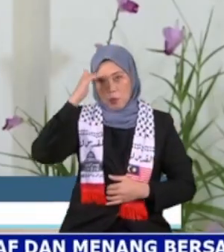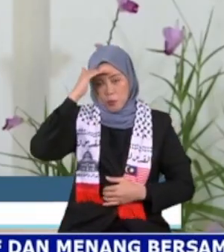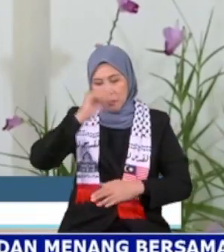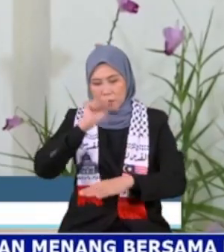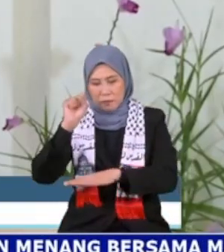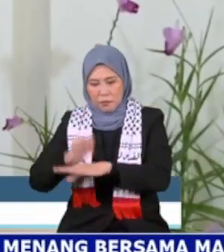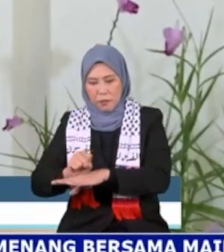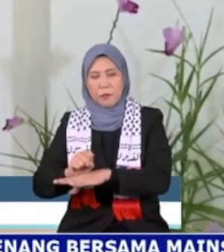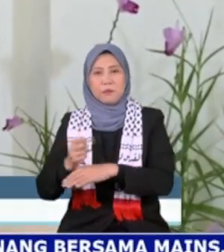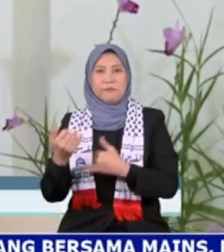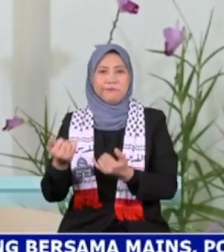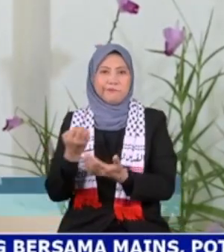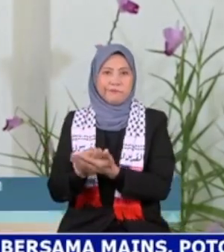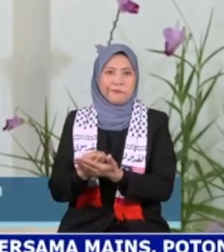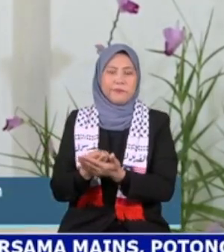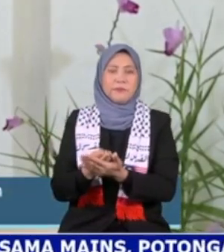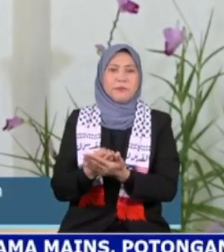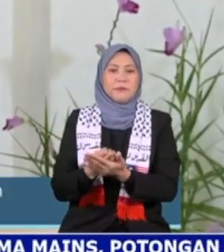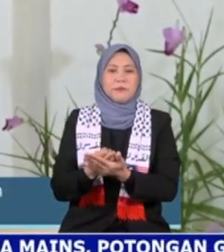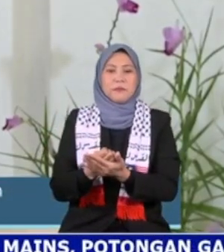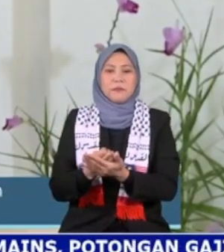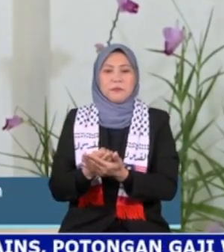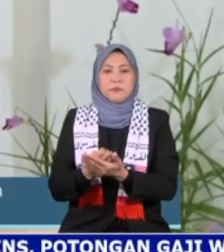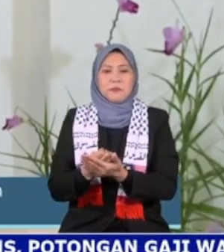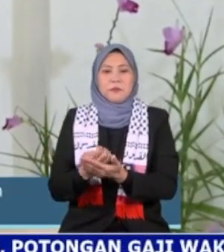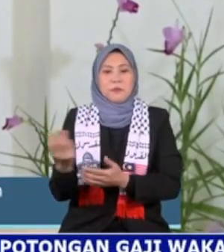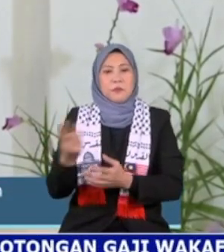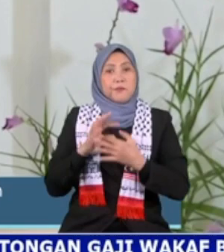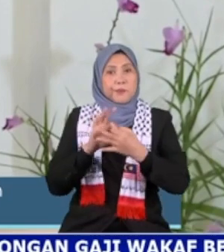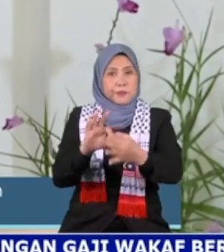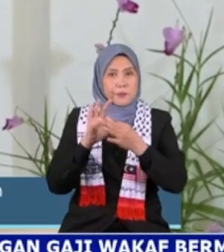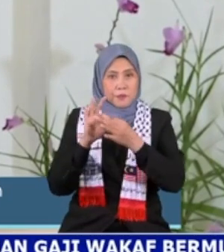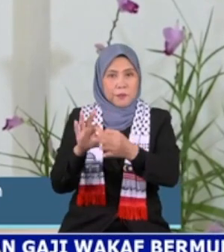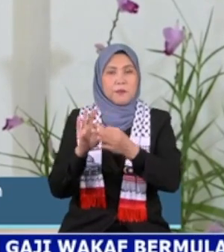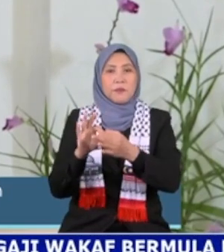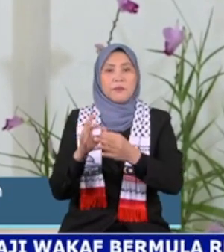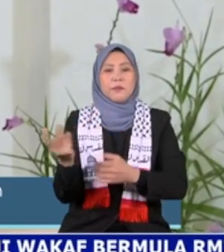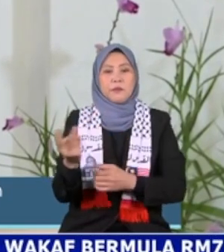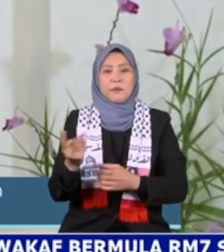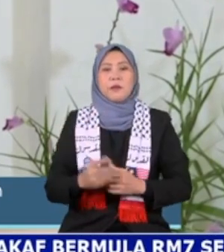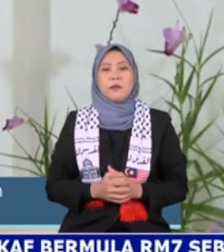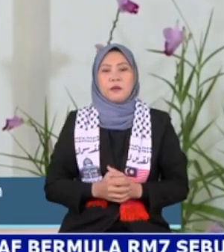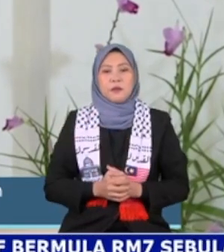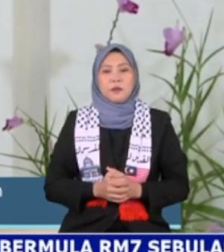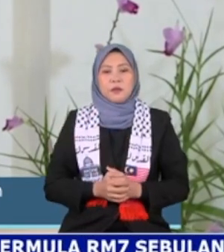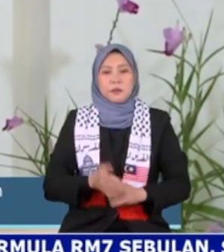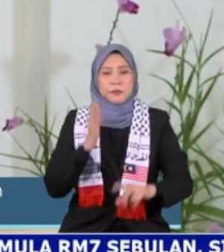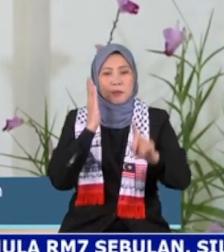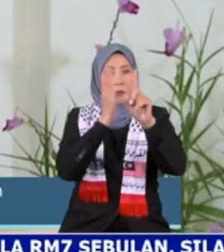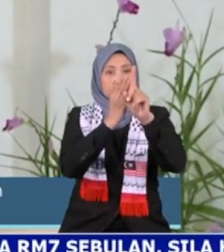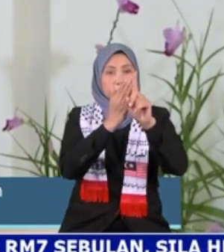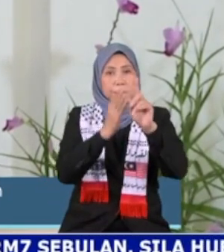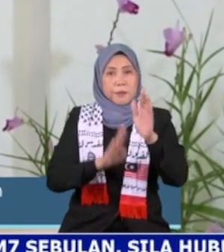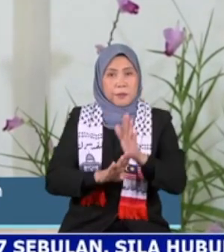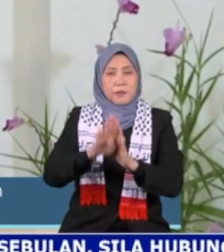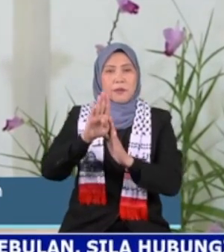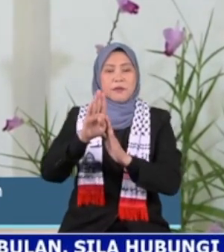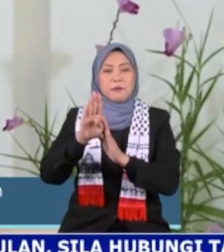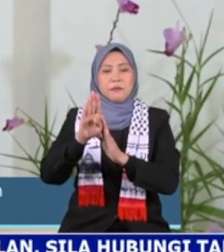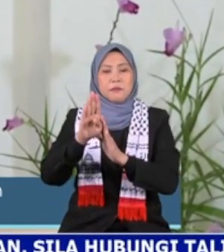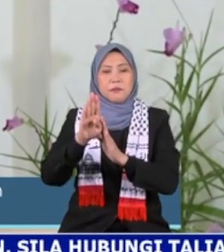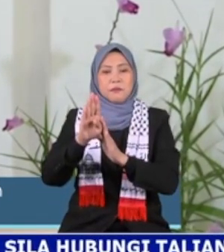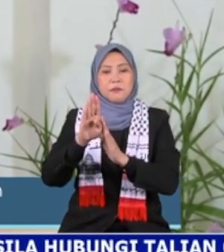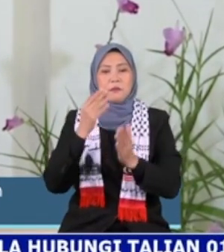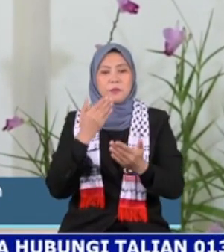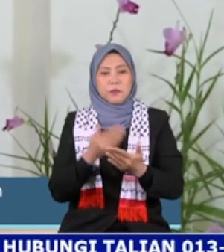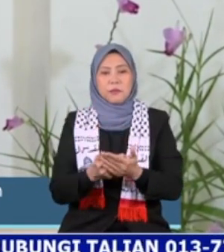Economic zone Which is a substantial and promising Project Which will enhance the cross border flow of